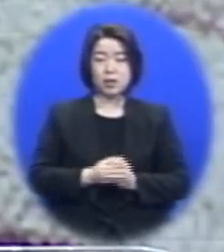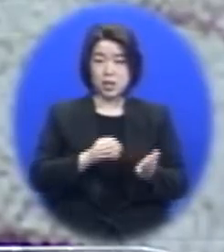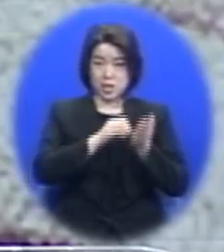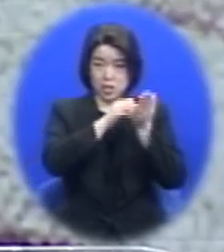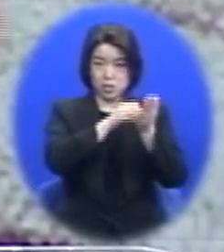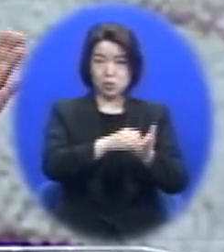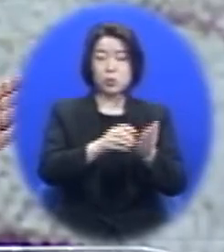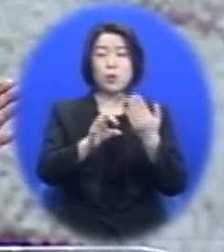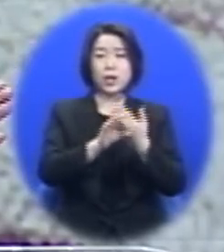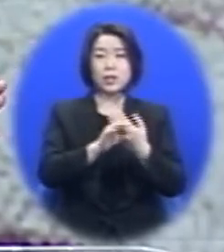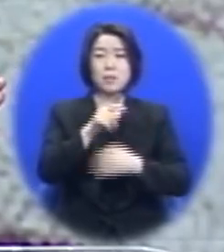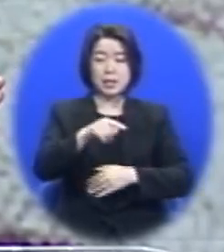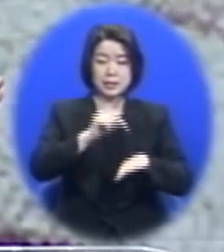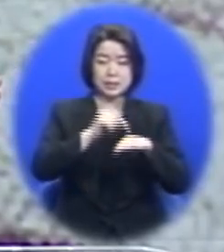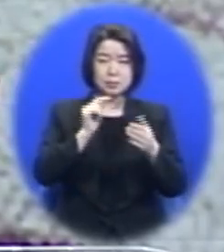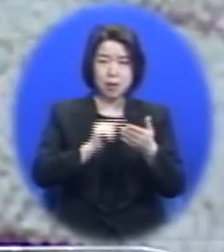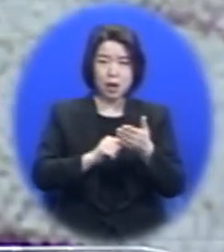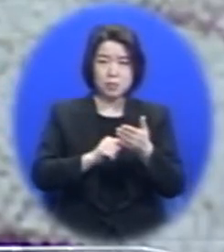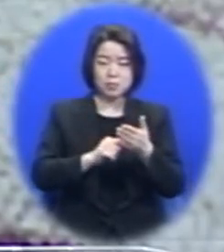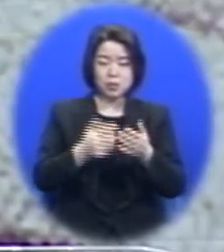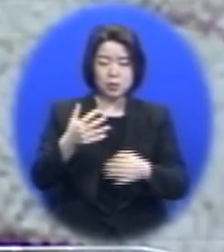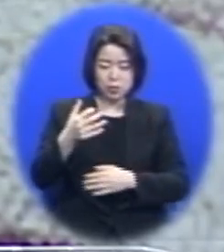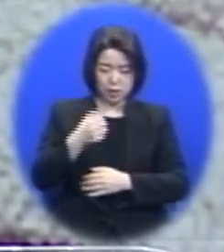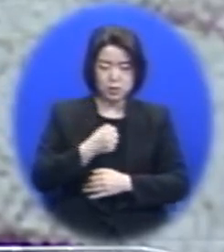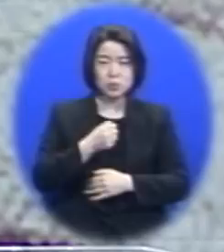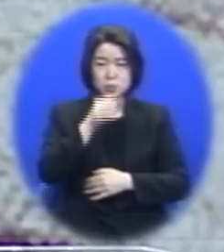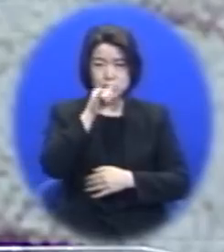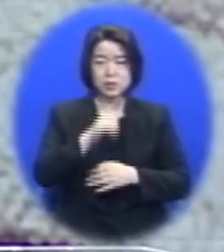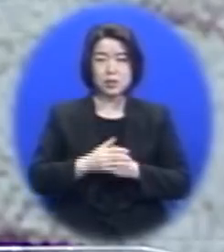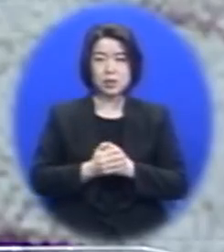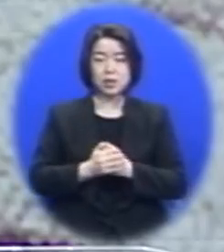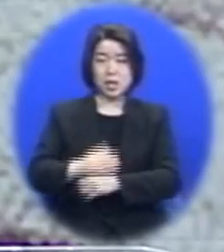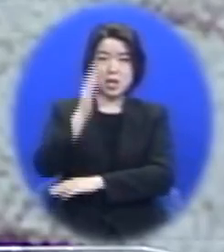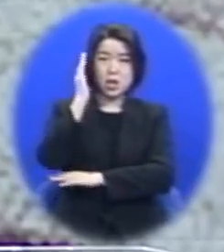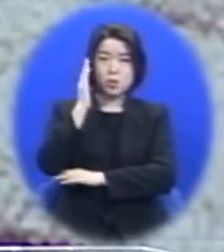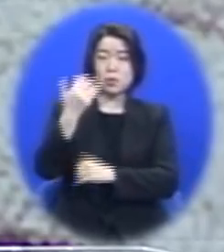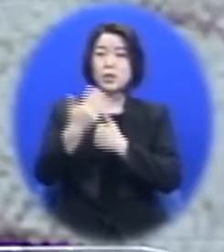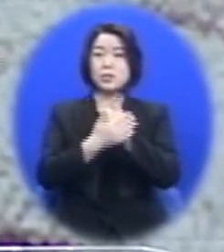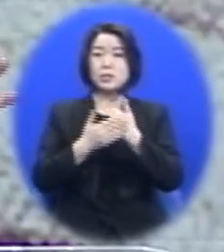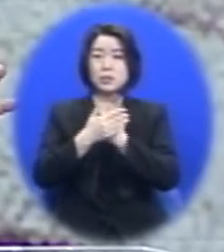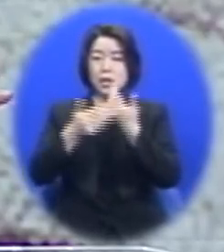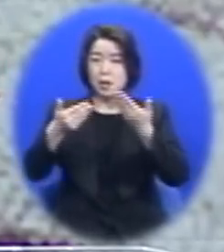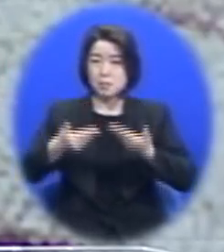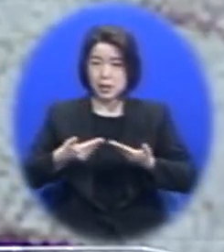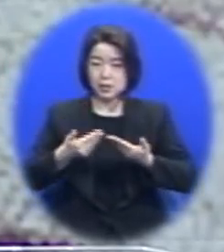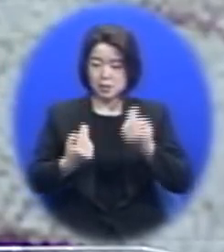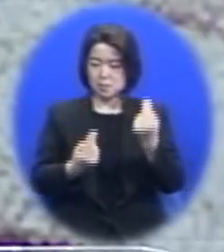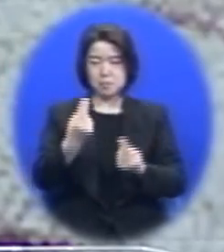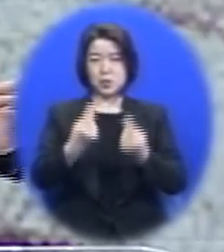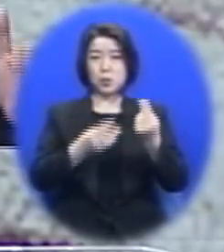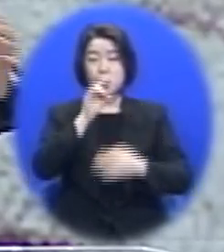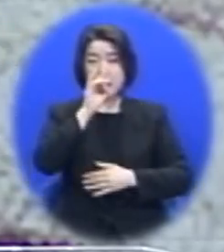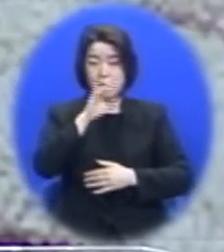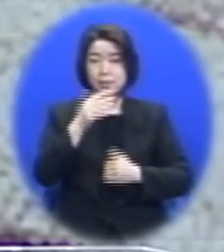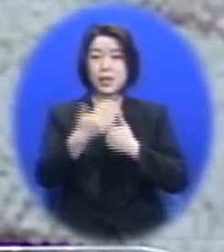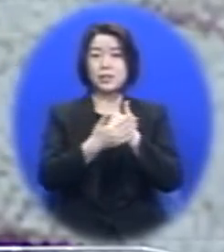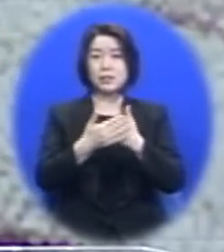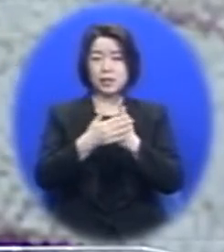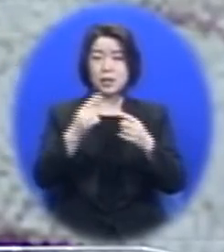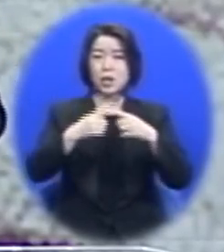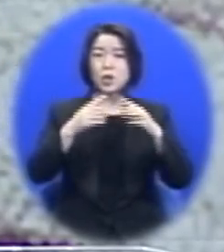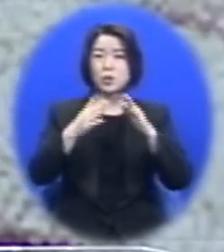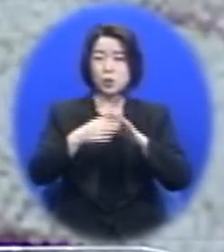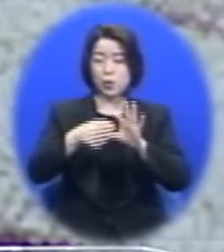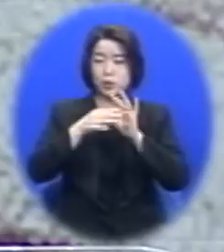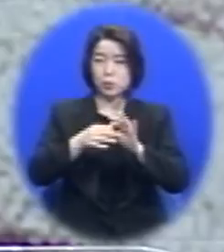했다면 반드시 그 마음 가져야 합니다 설교에서 은혜 받는 것과 비교 안되는 너 내가 교회를 통해서